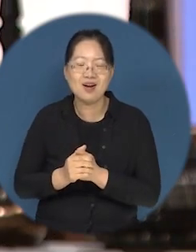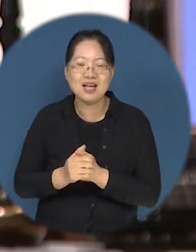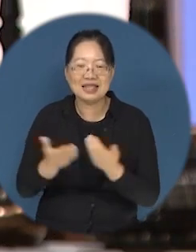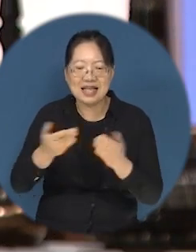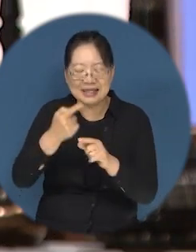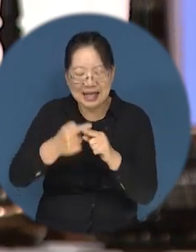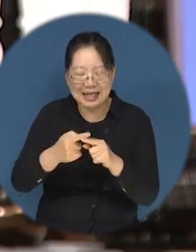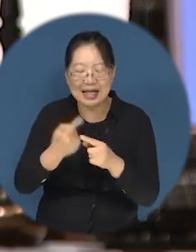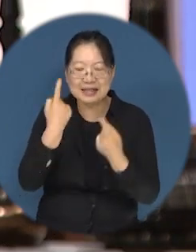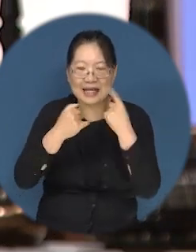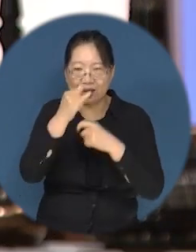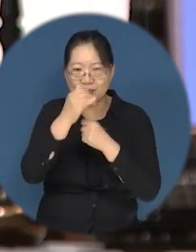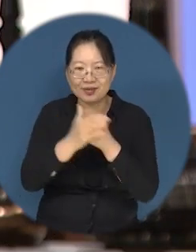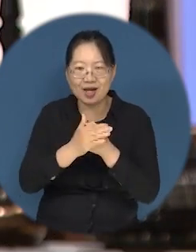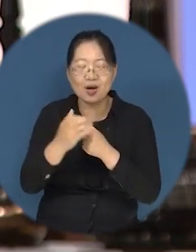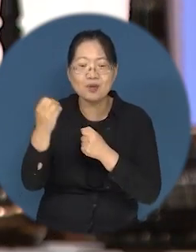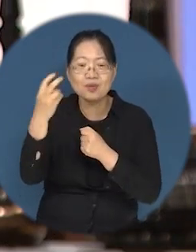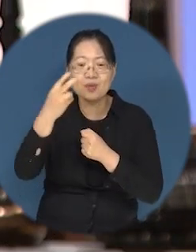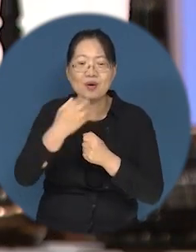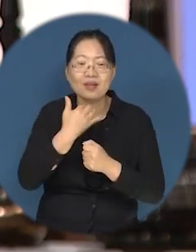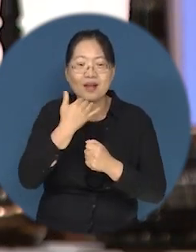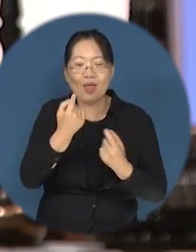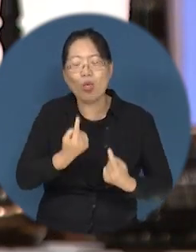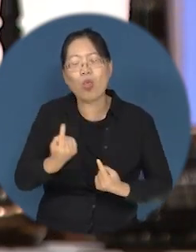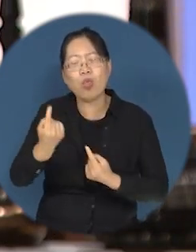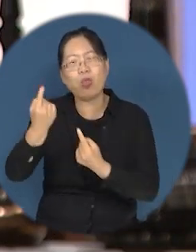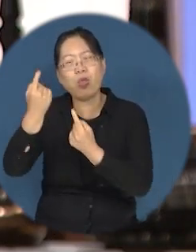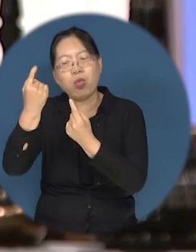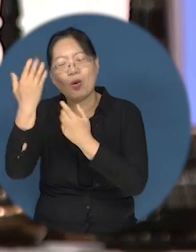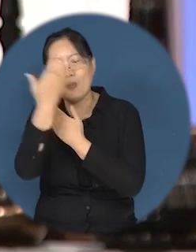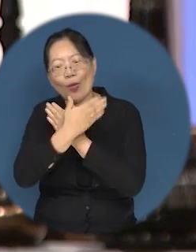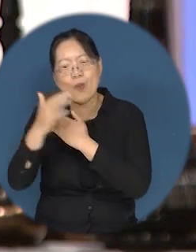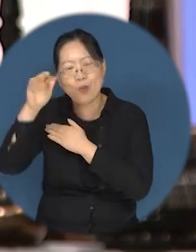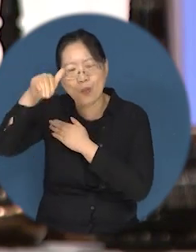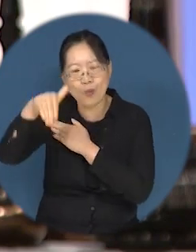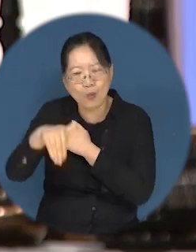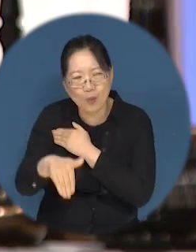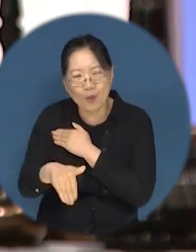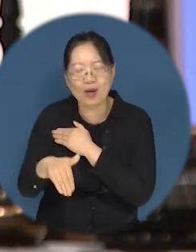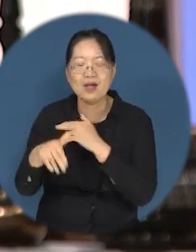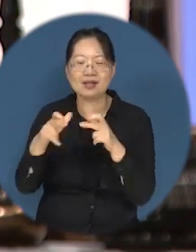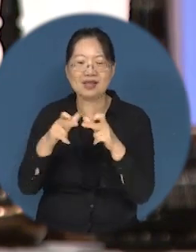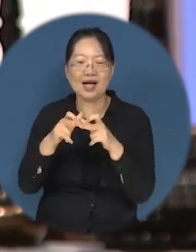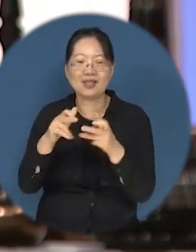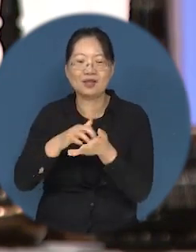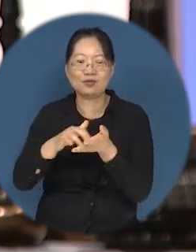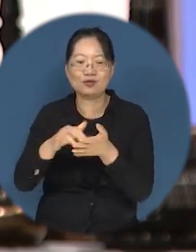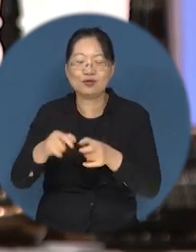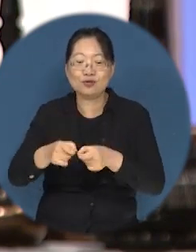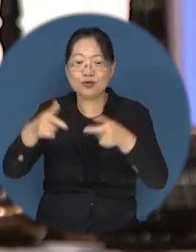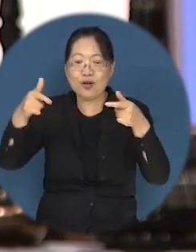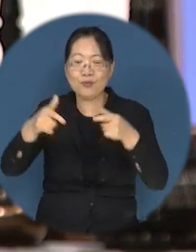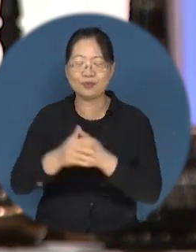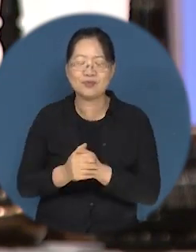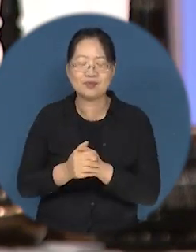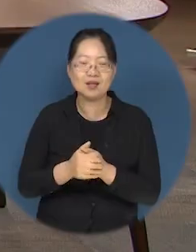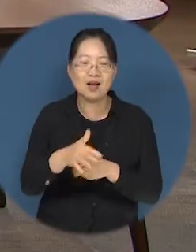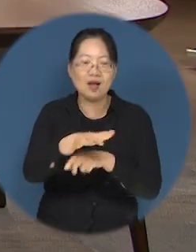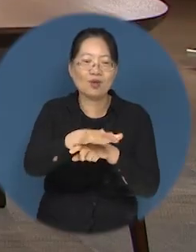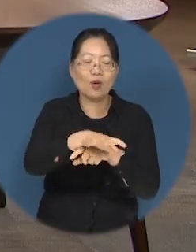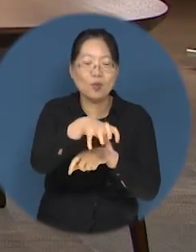산재가 있다든지 하면서 이제 나이가 아무래도 이제 드시면서 이제 장애가 점점 많아지거든요. 근데 이제 농촌이